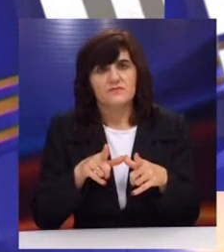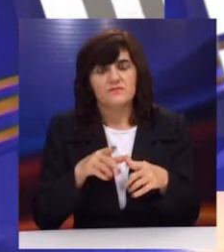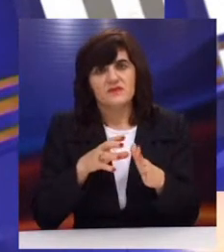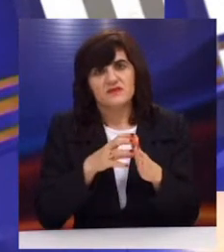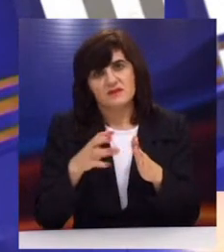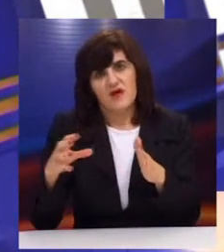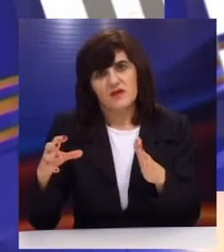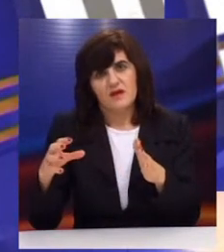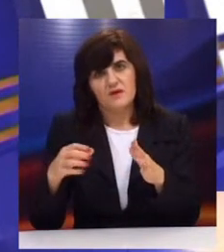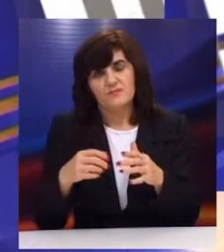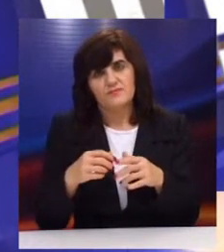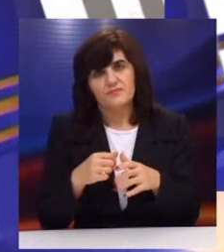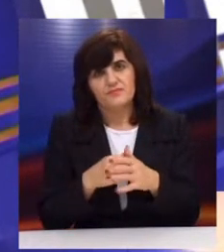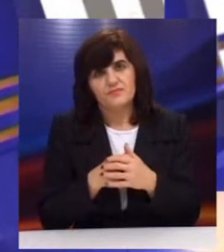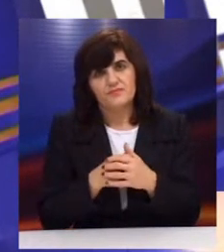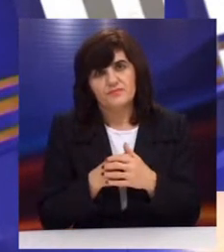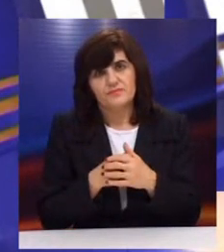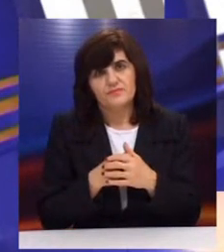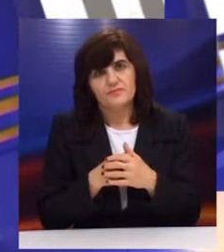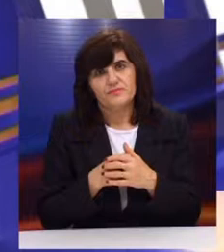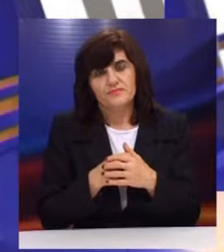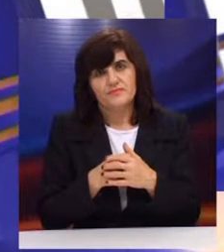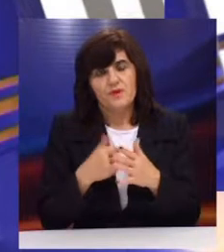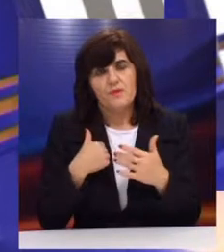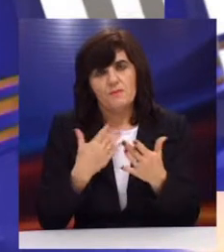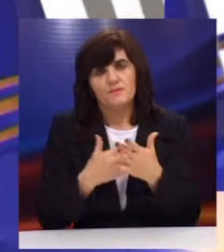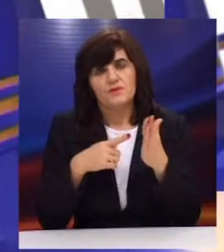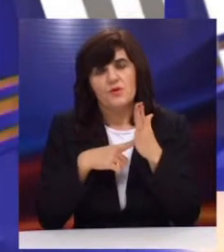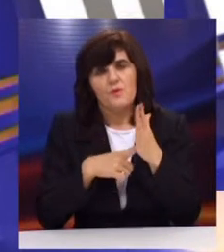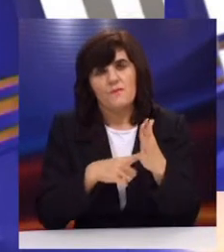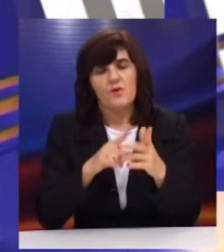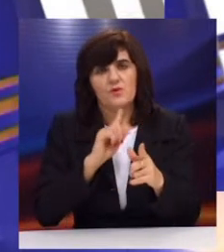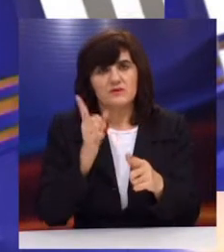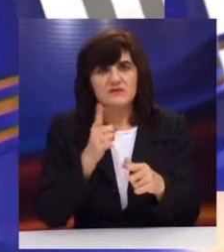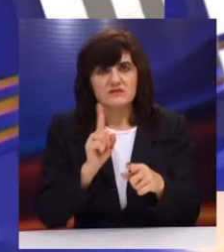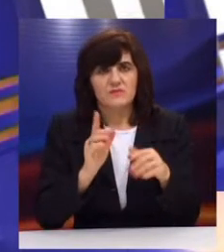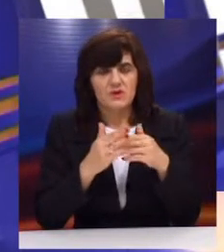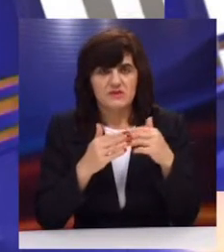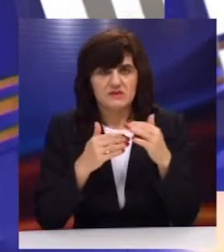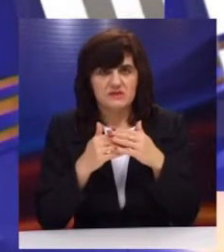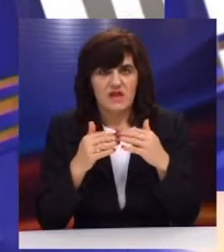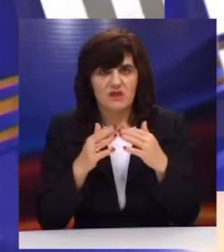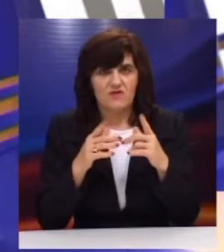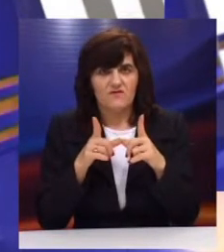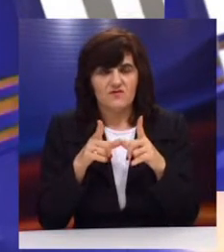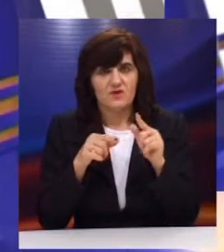ćemo i dalje na neki način pokazivati vlastima da nismo zadovoljni sa ovim, sa